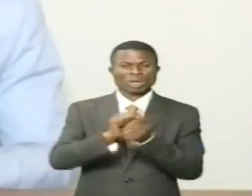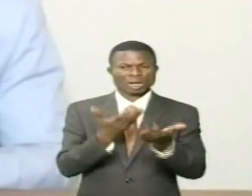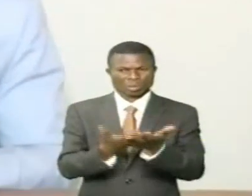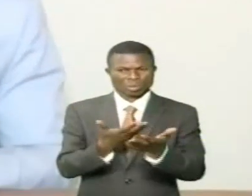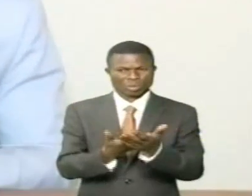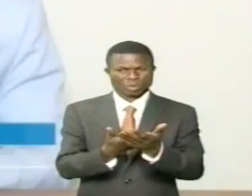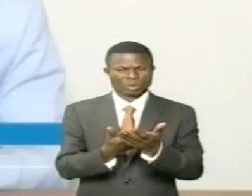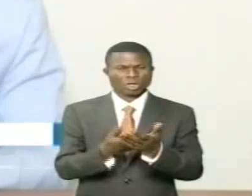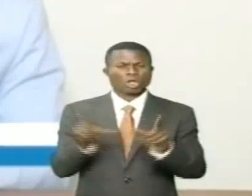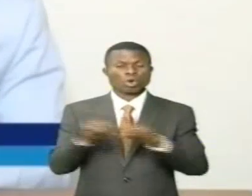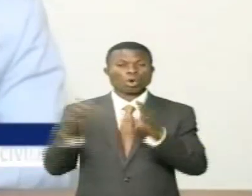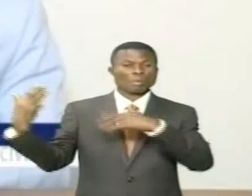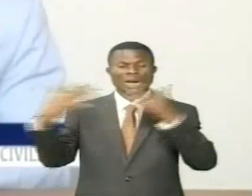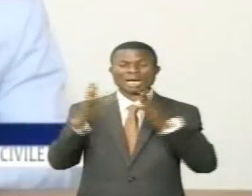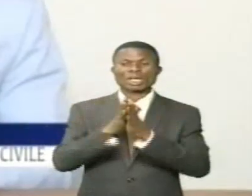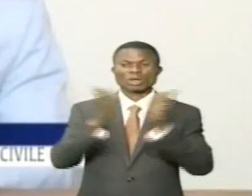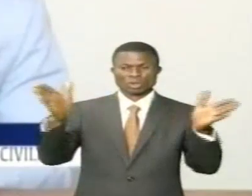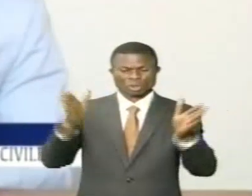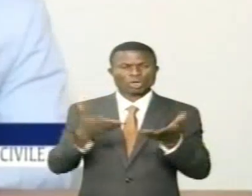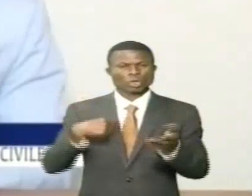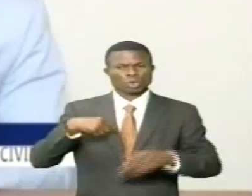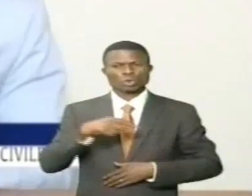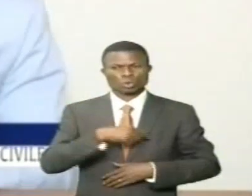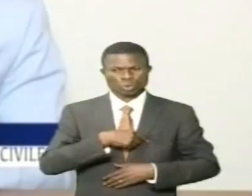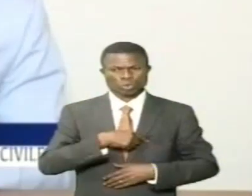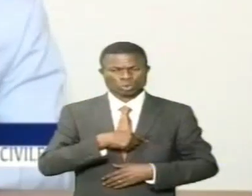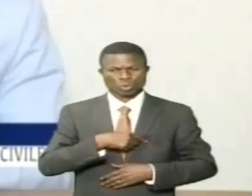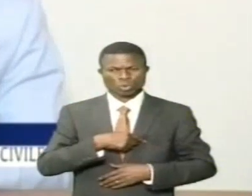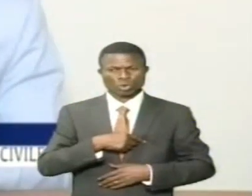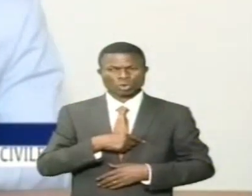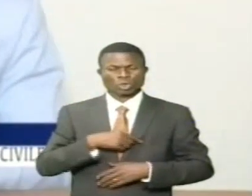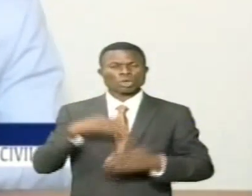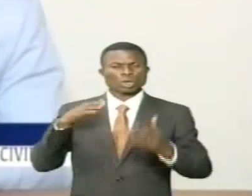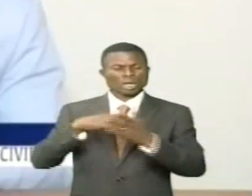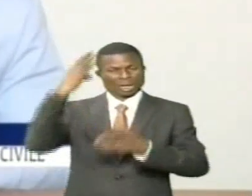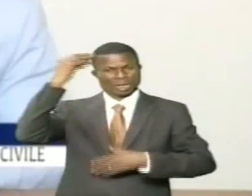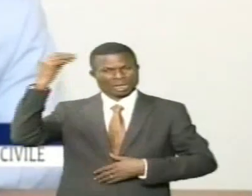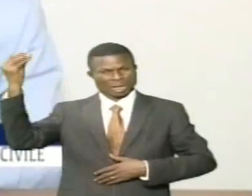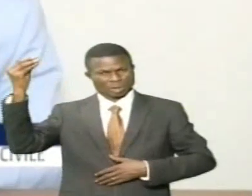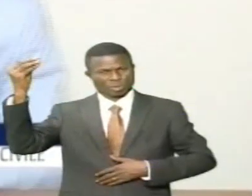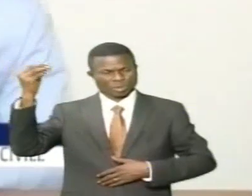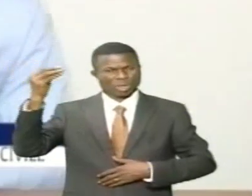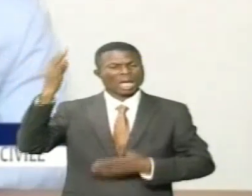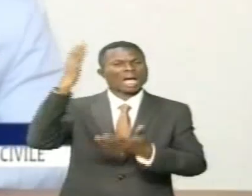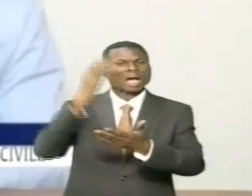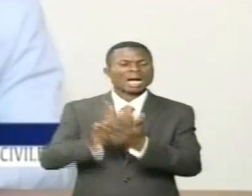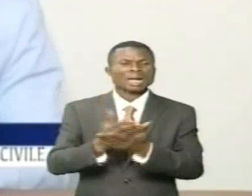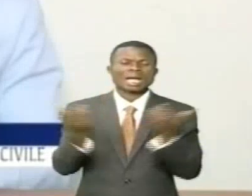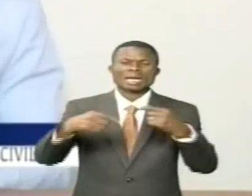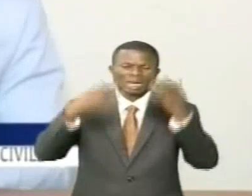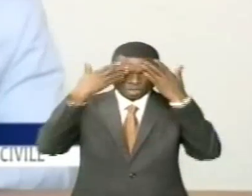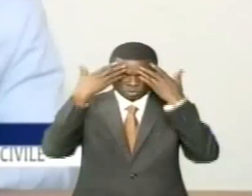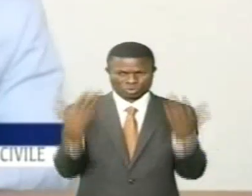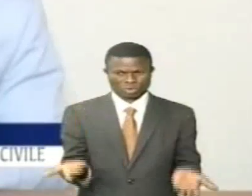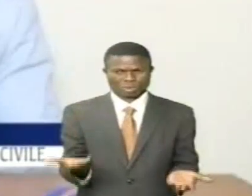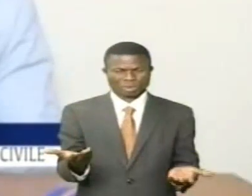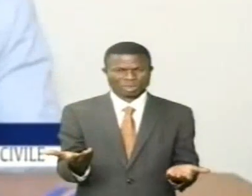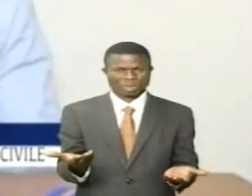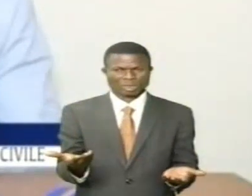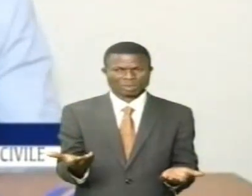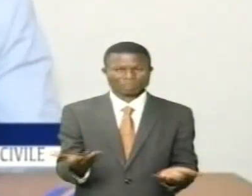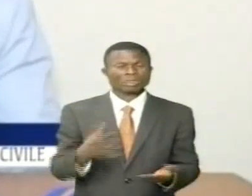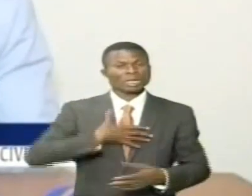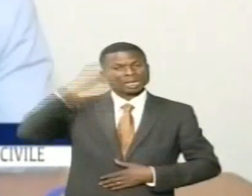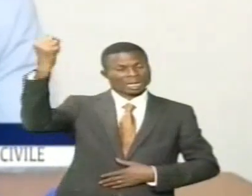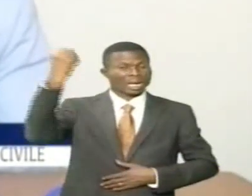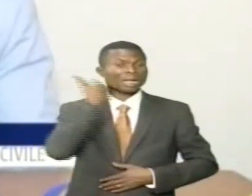à une guerre totale, au cours de laquelle nous nous sommes mis en cavale avec l'espoir que celle-ci prendra fin et que nous nous réunirons de nouveau. Vaincre cet